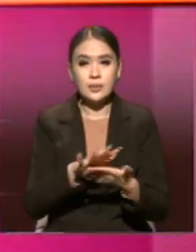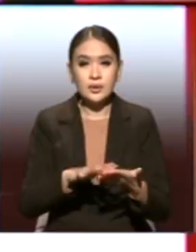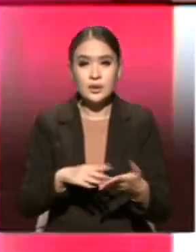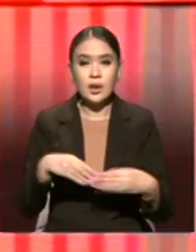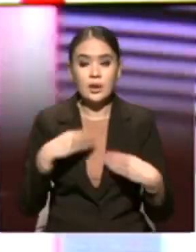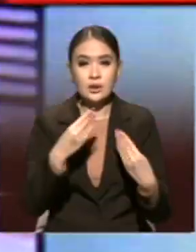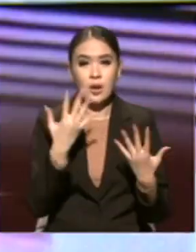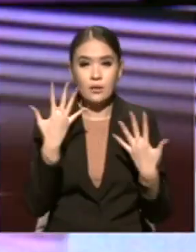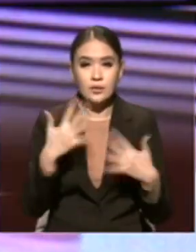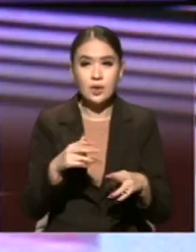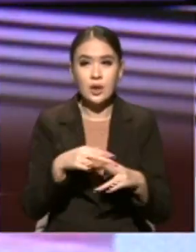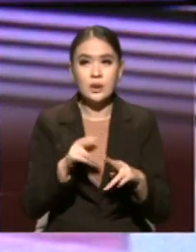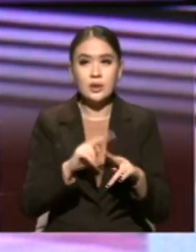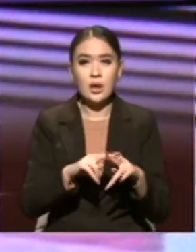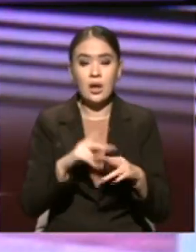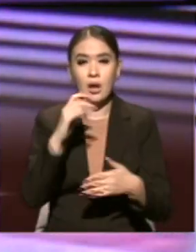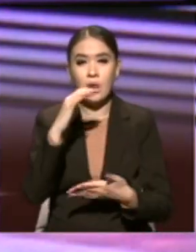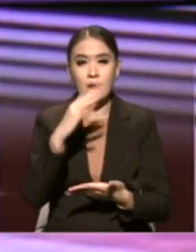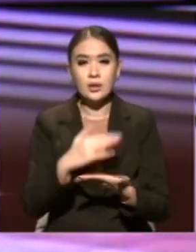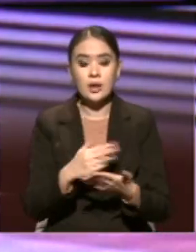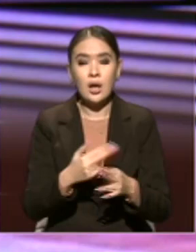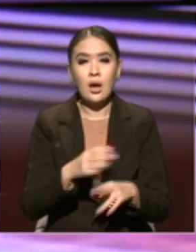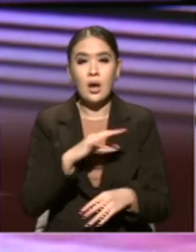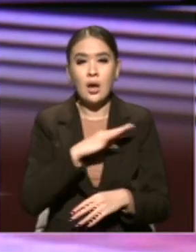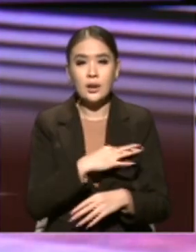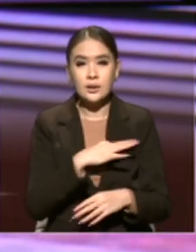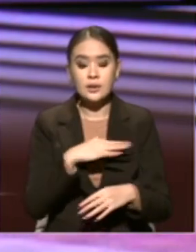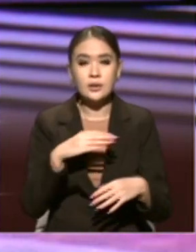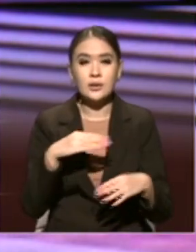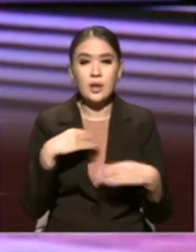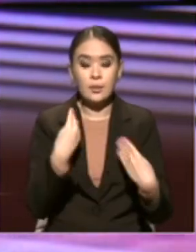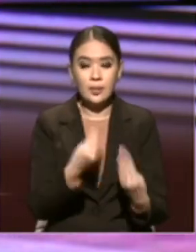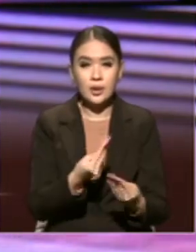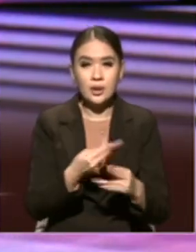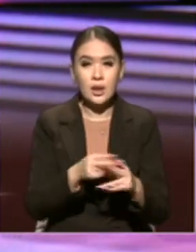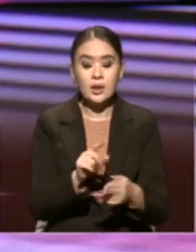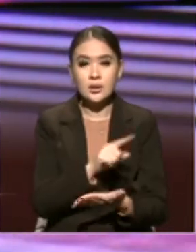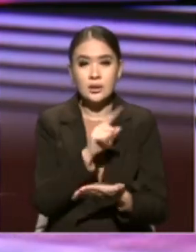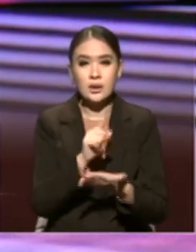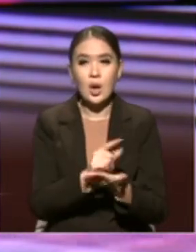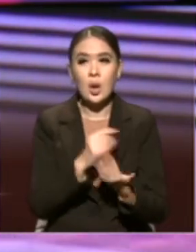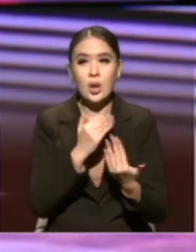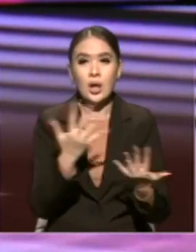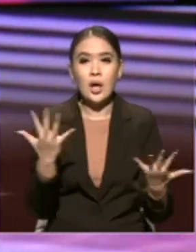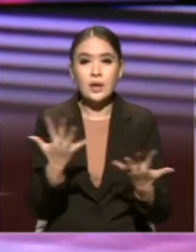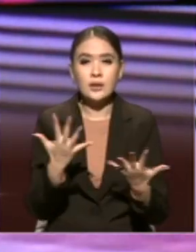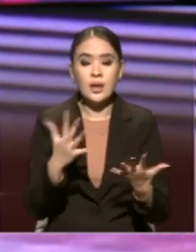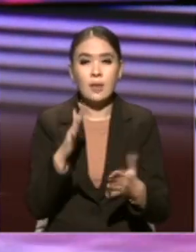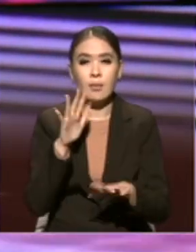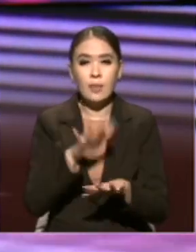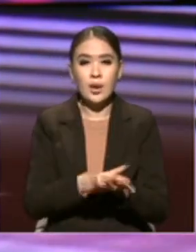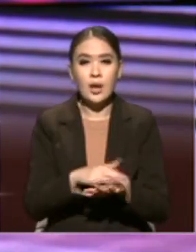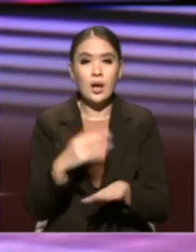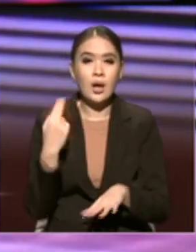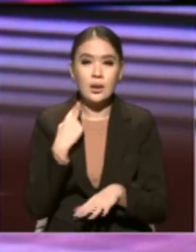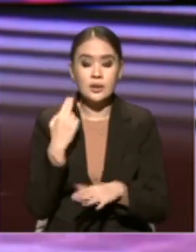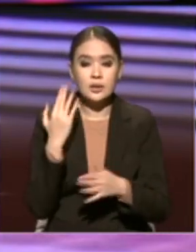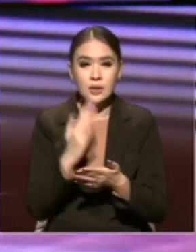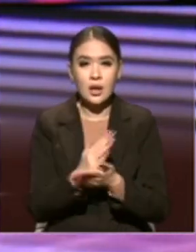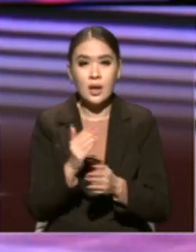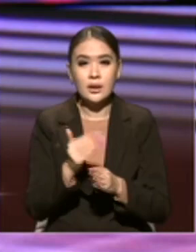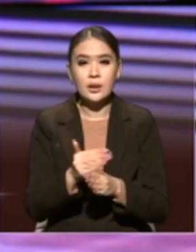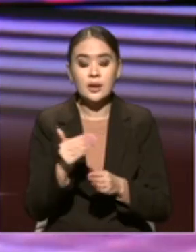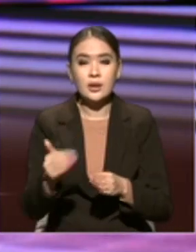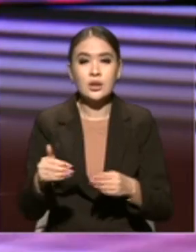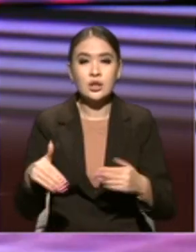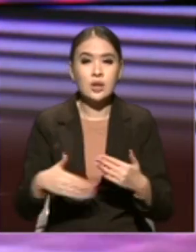кредит бар екен. Ол тізімді біз қаржы нарығын реттеу агенттігіне ұсынамыз. Тиісті түрде олар жаңағы қай банкте қарызы бар, соларға тапсырма береді, кейін оның